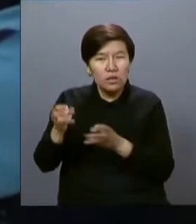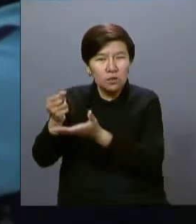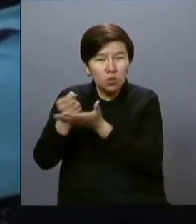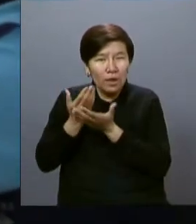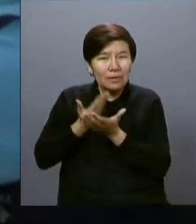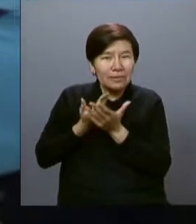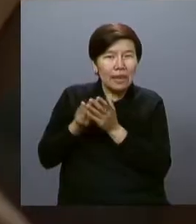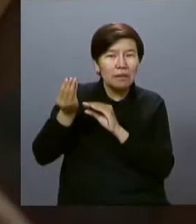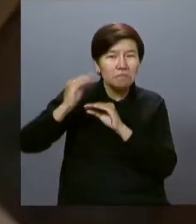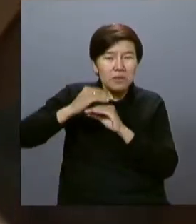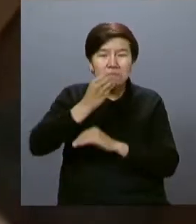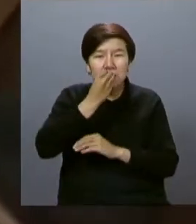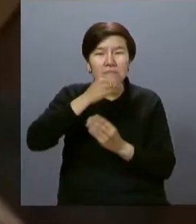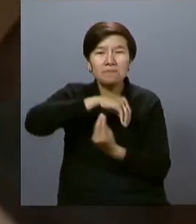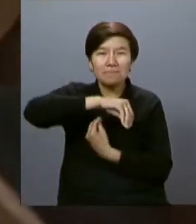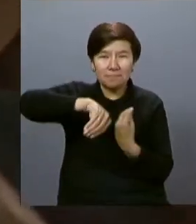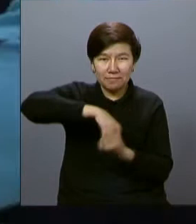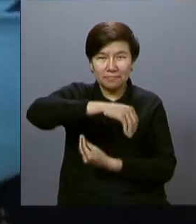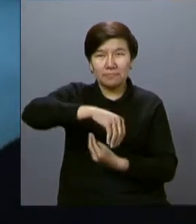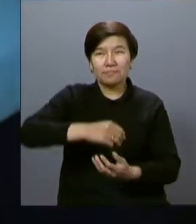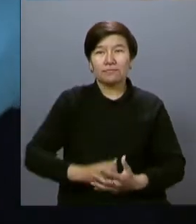ที่นี่ครับ